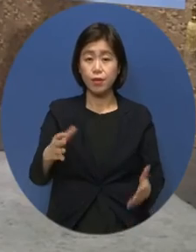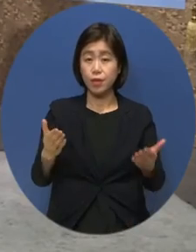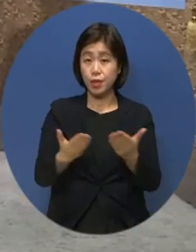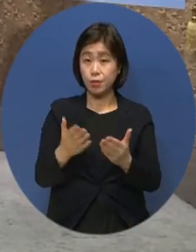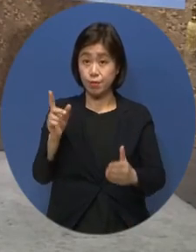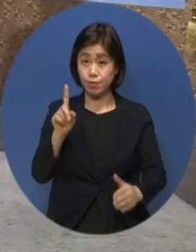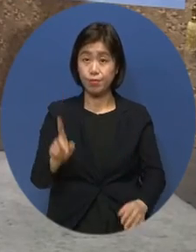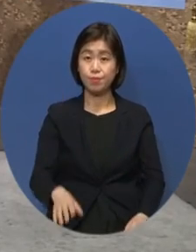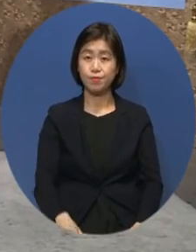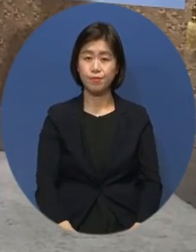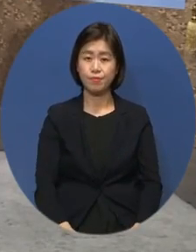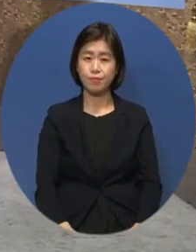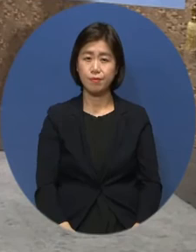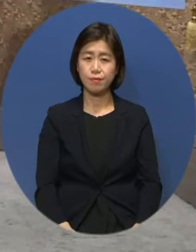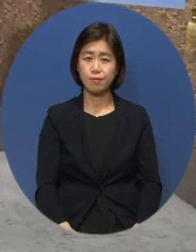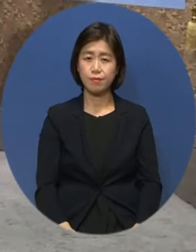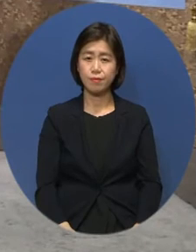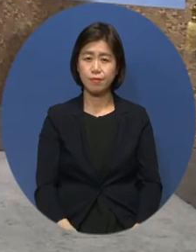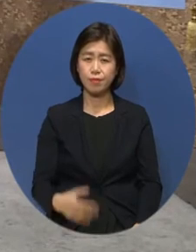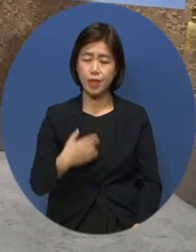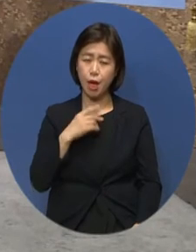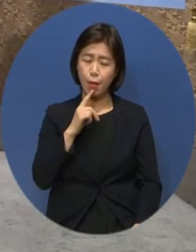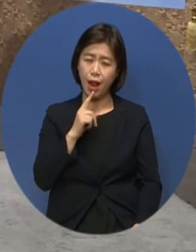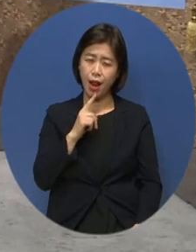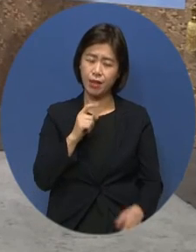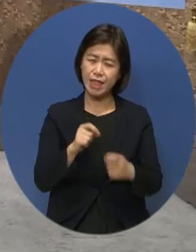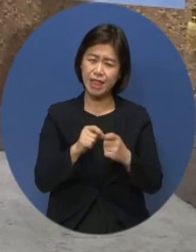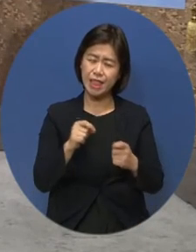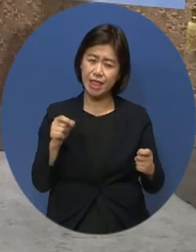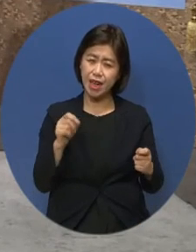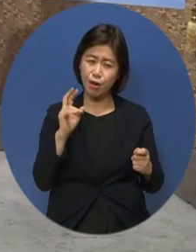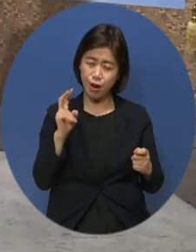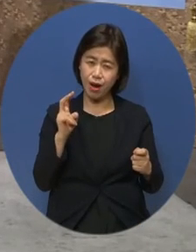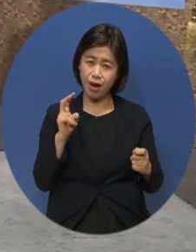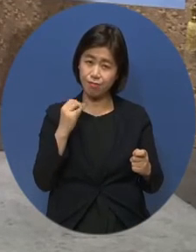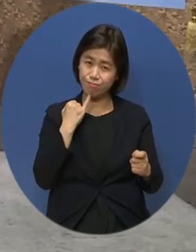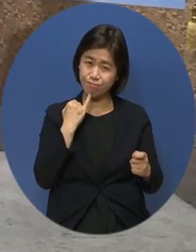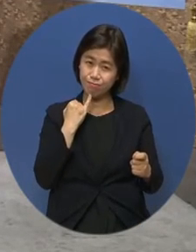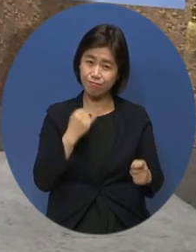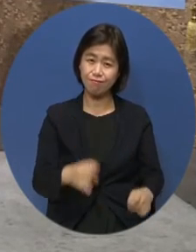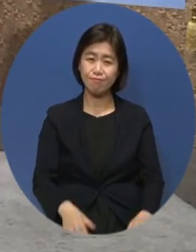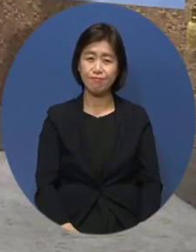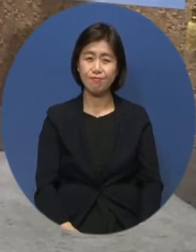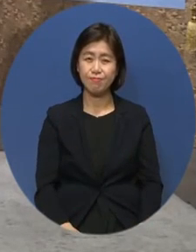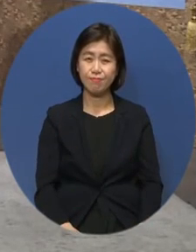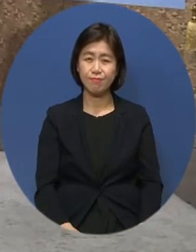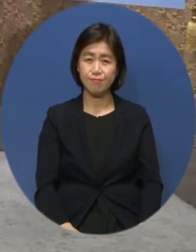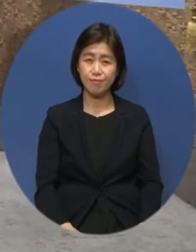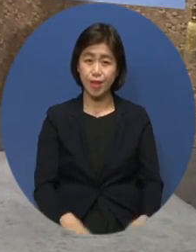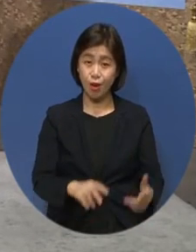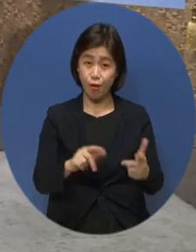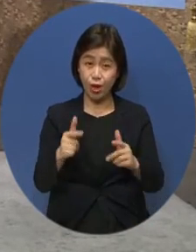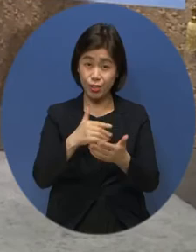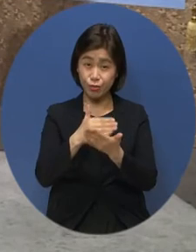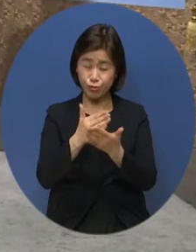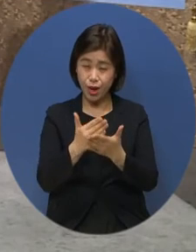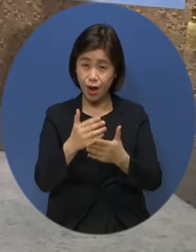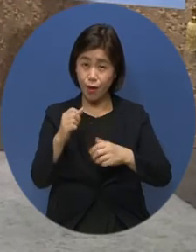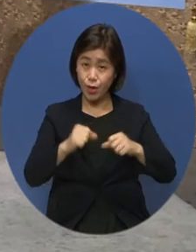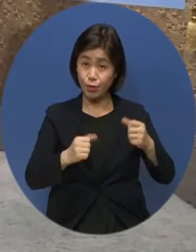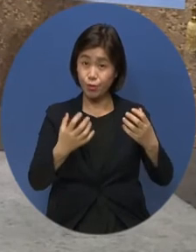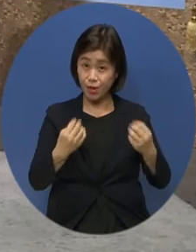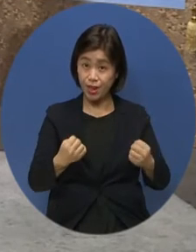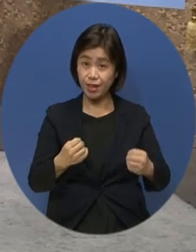요건은 말씀 좀 드리자면 좀 길수도 있는데 괜찮을지 모르겠습니다 아 네 왜요 막 그렇게 많은 활동을 하신 거죠 아